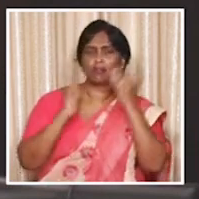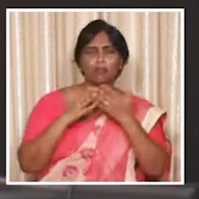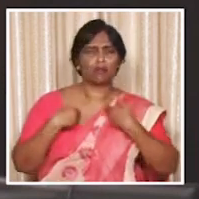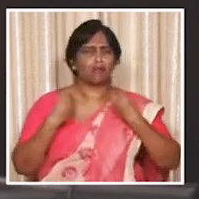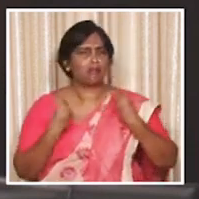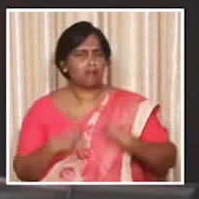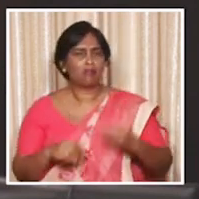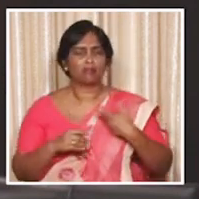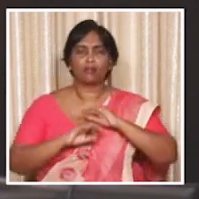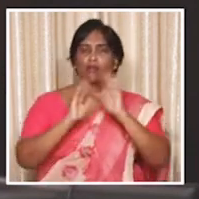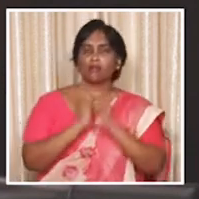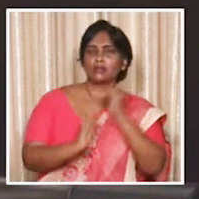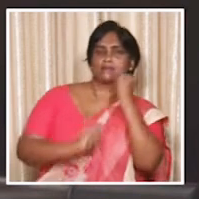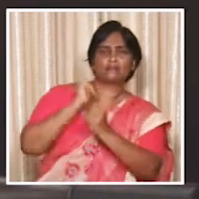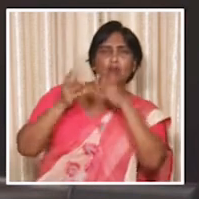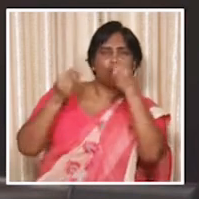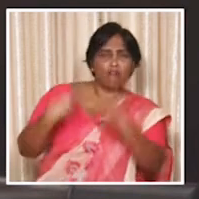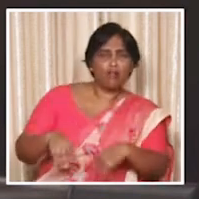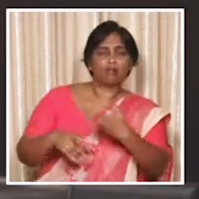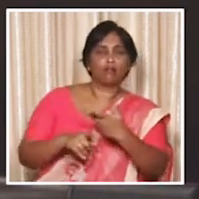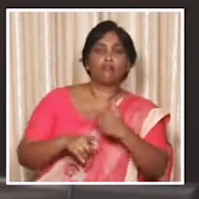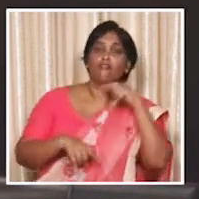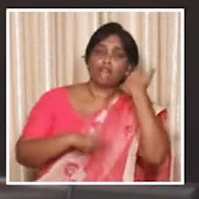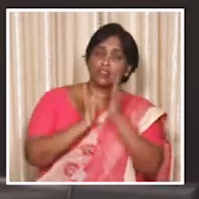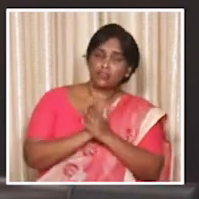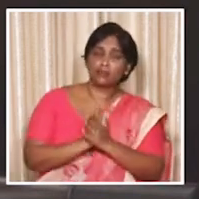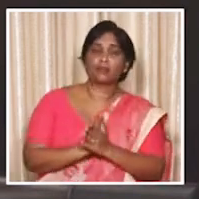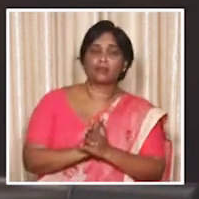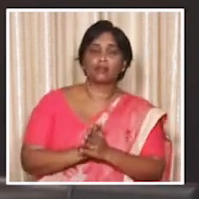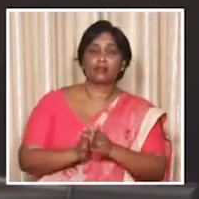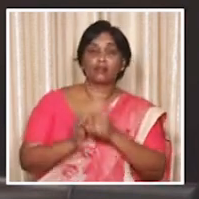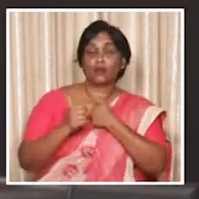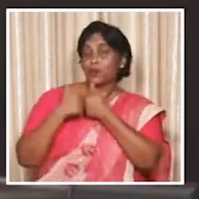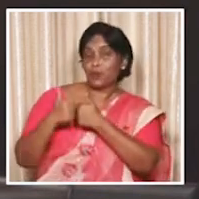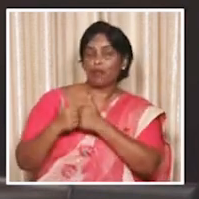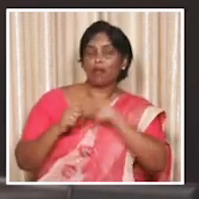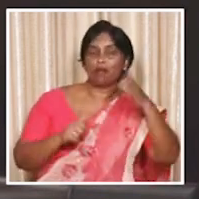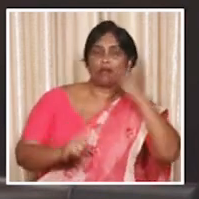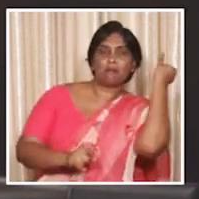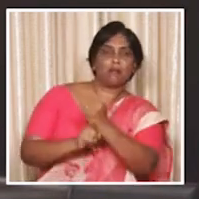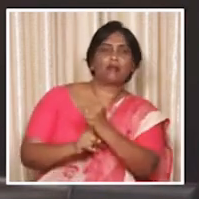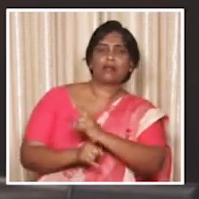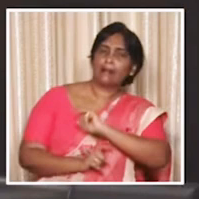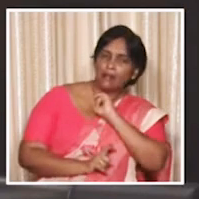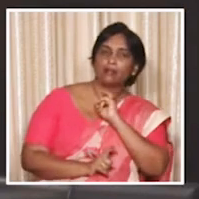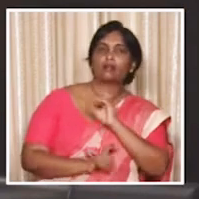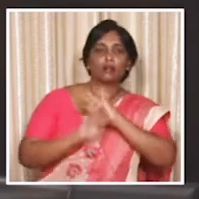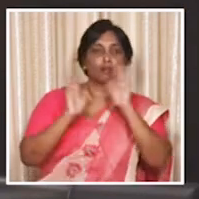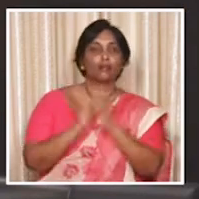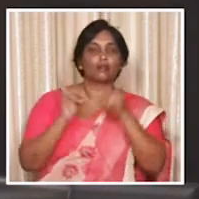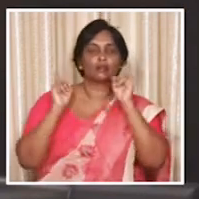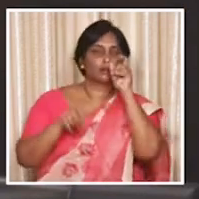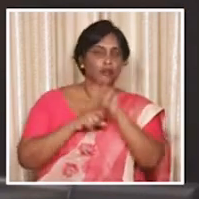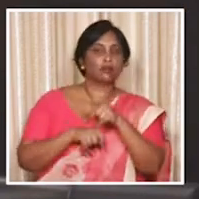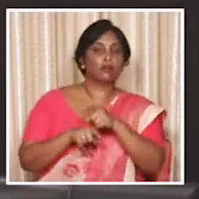පරාජයට පත් වෙද්දී තමයි මේ හැමදේනම චෝදනා කරන්න පටන් ගත්තේ. Facebook එකේනොත් අපි වඳින ක්‍රීඩකයෝ ආයි දවසකට බනින්නේ කෑ ගහන්නේ මේ සේරම ක්‍රීඩකයෝ.